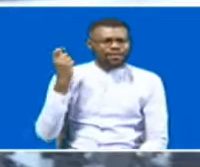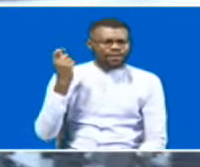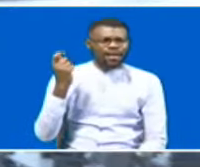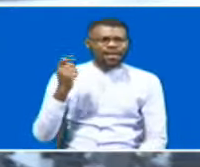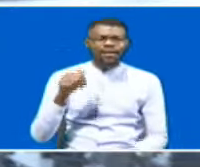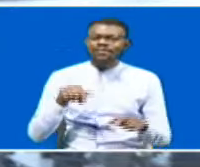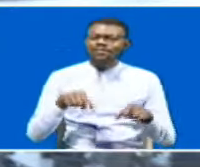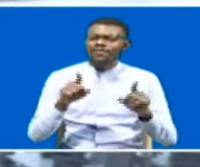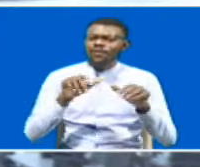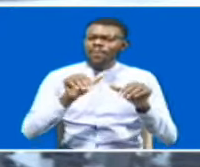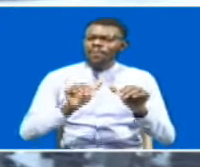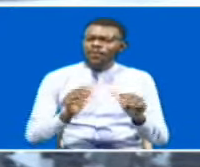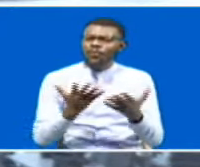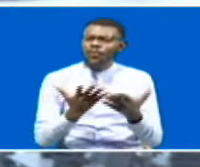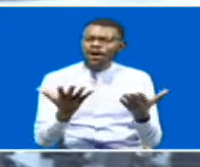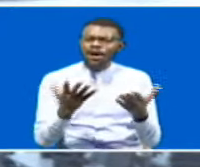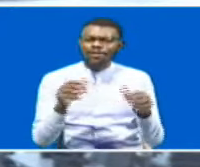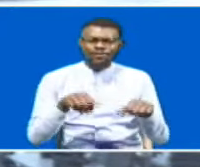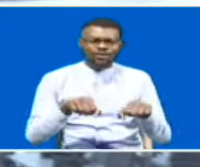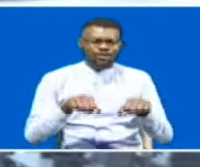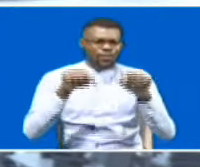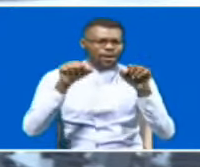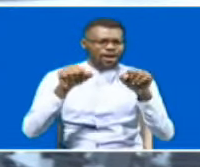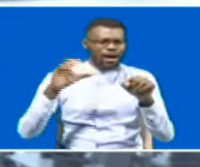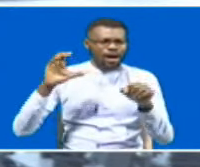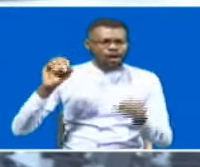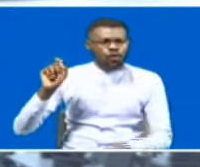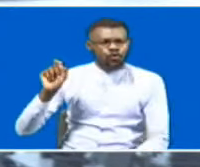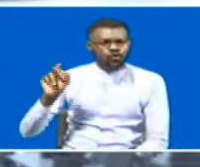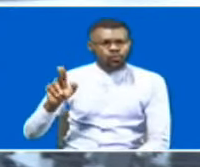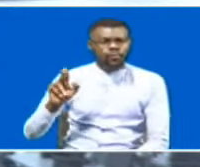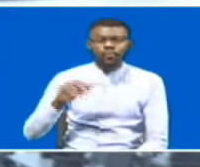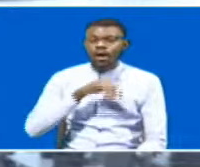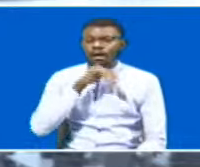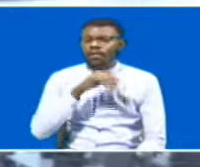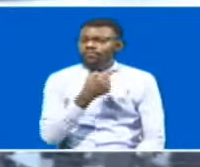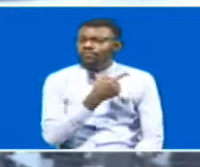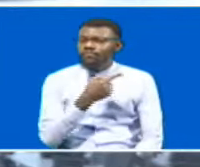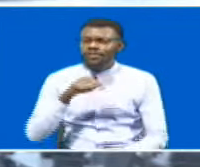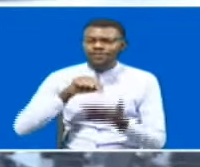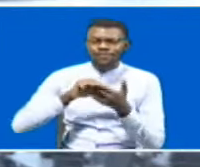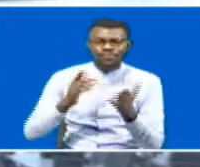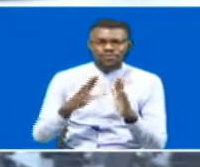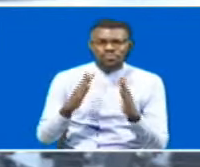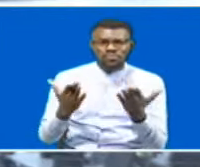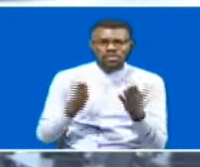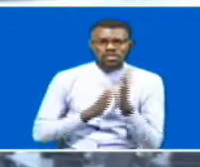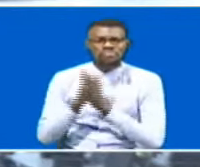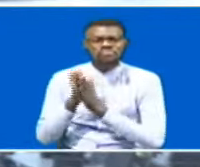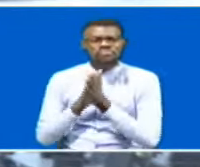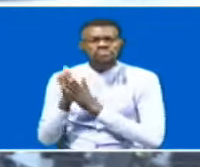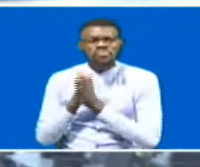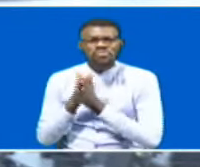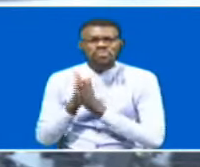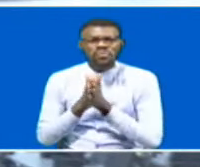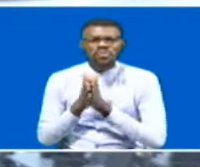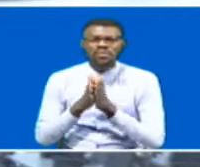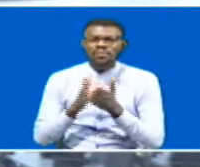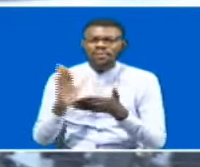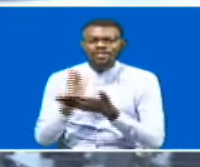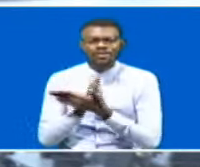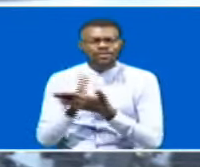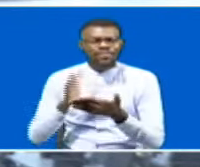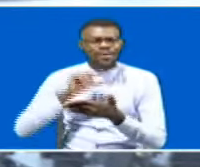katika mazishi ya mwenyekiti wa KOTU Rajab Monde, Raila amesisitiza kuwa hana haja na nusu mkate